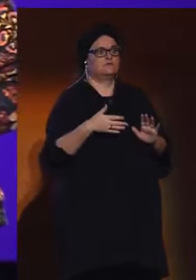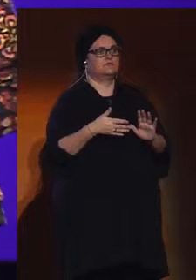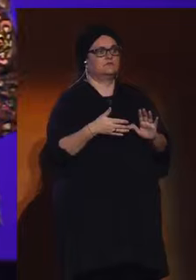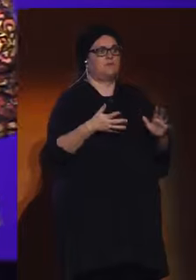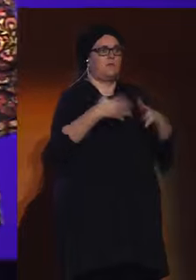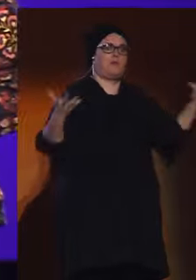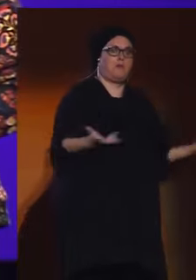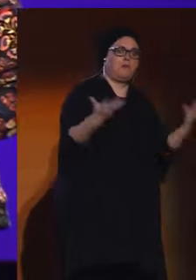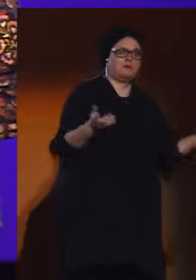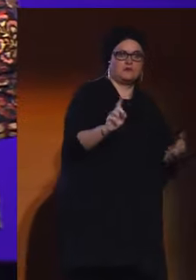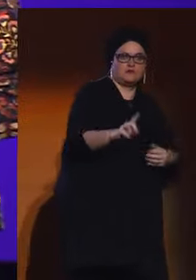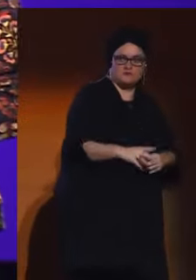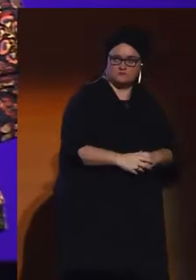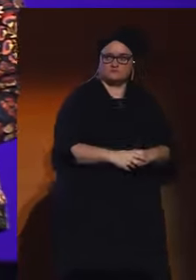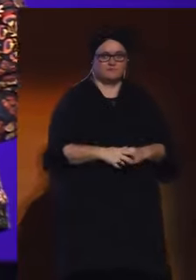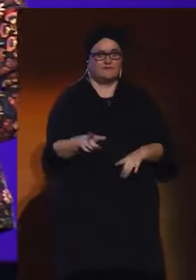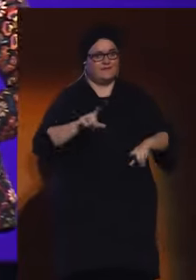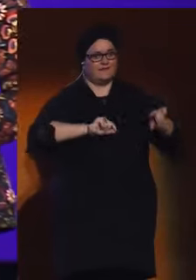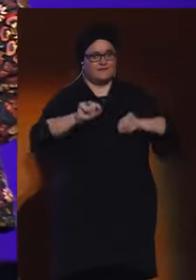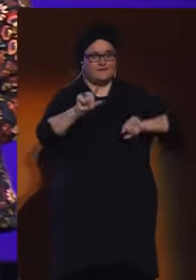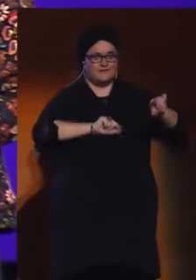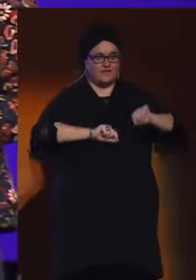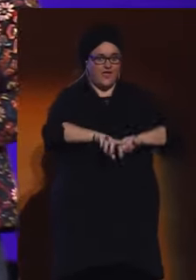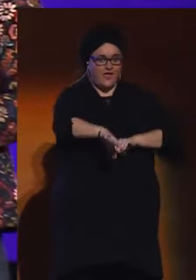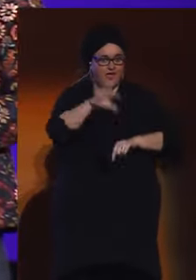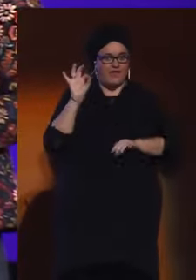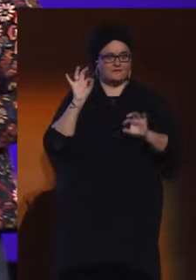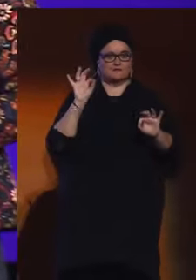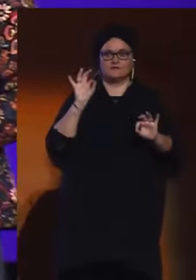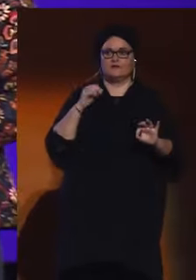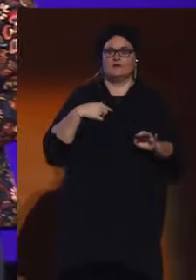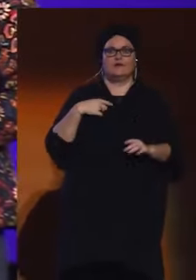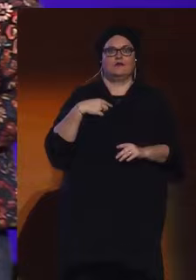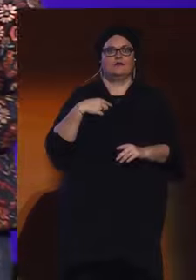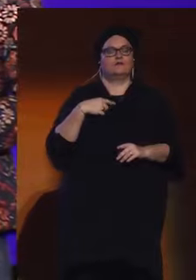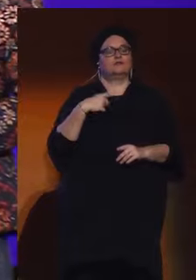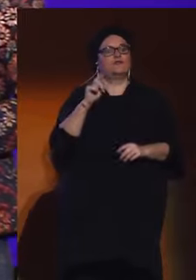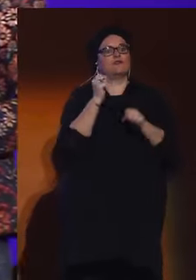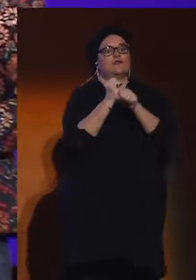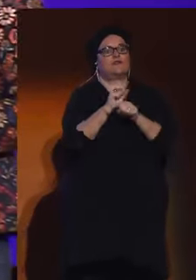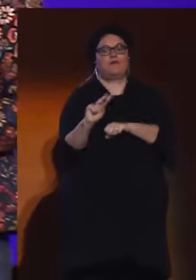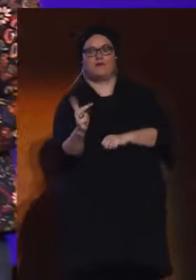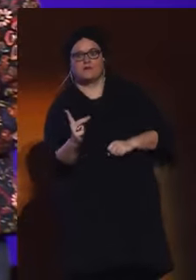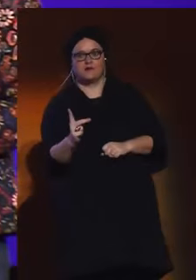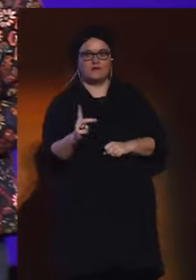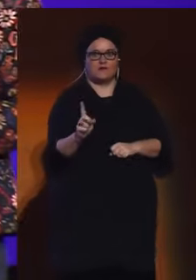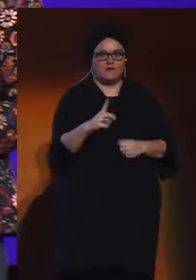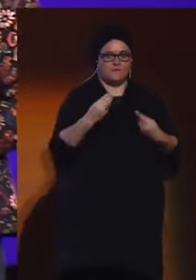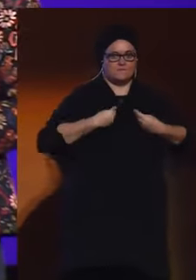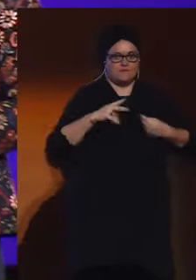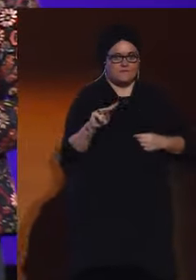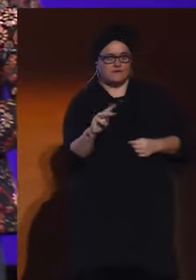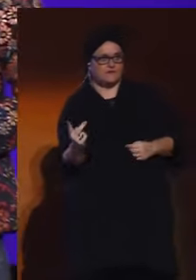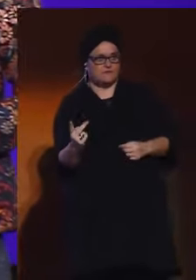ez dira edozein gauza. Ez duzu horrelako erabakiak hartzen dituzunean, ez duzu bakarrik, ez dakit, lanbidez aldatzen. Aldatzen zaizuna da